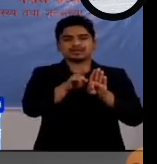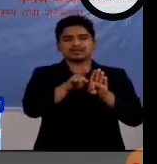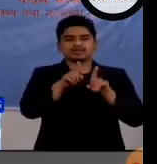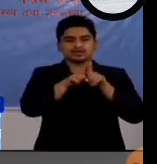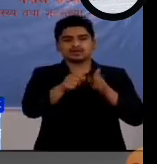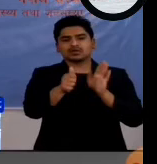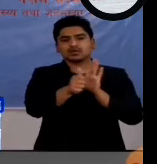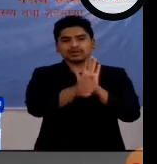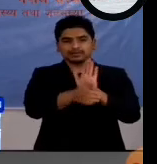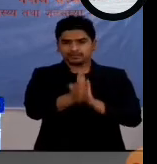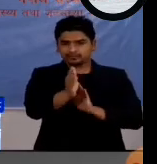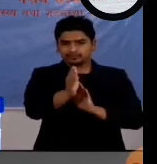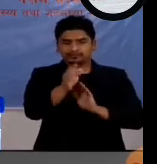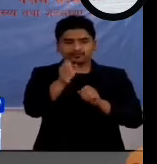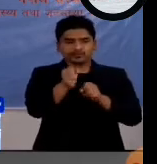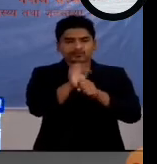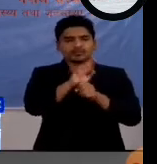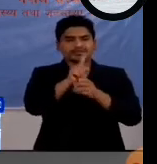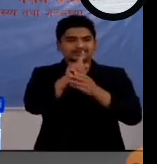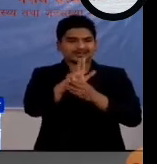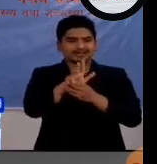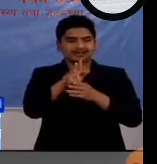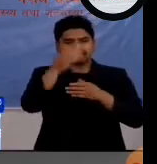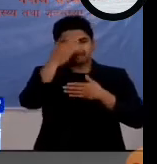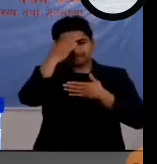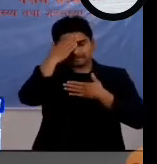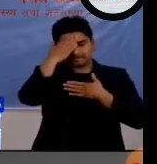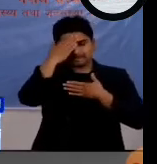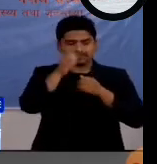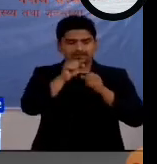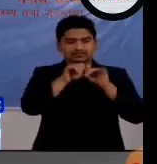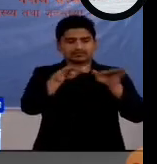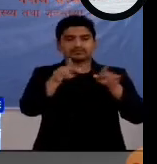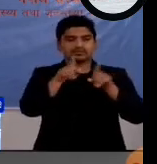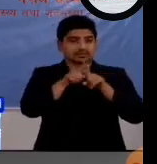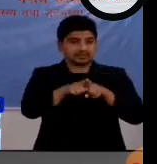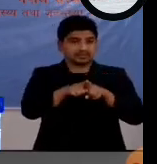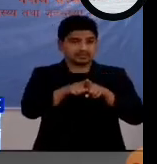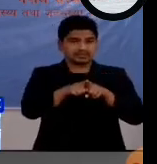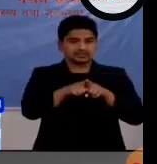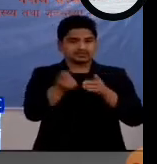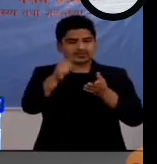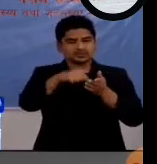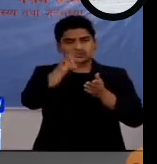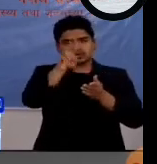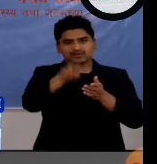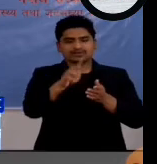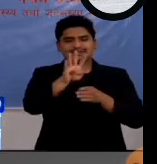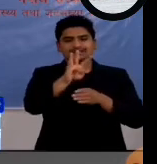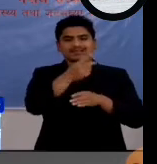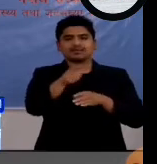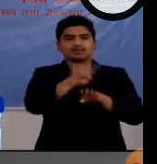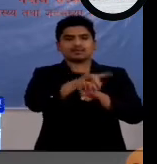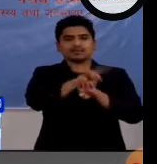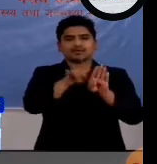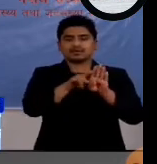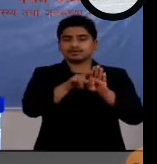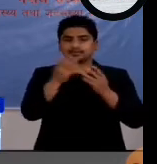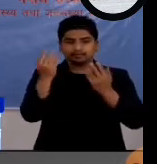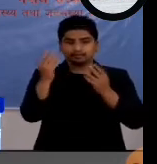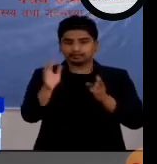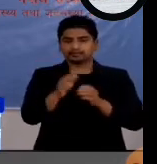लिएर अगाडि बढेका थियौं। यो कोभिड-19 को संक्रमण फैलिएसँगै सुरुको अवस्थाको हाम्रो 4 वटा रणनीति